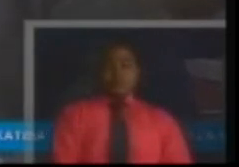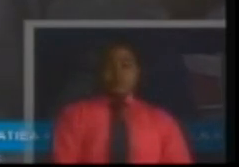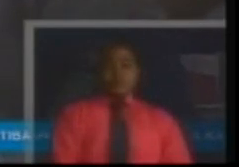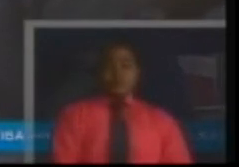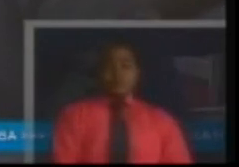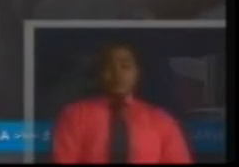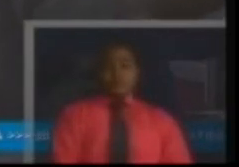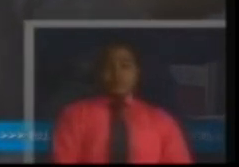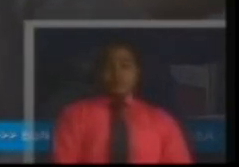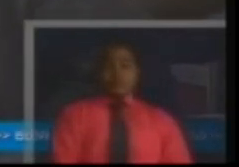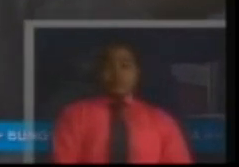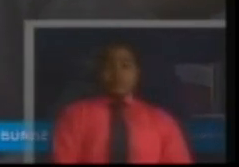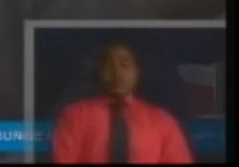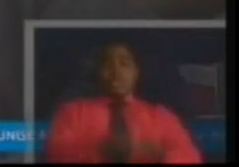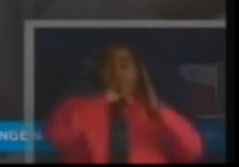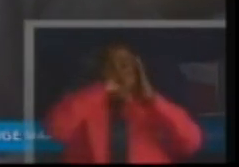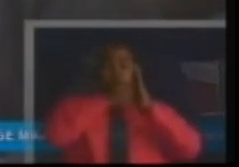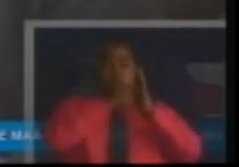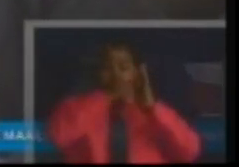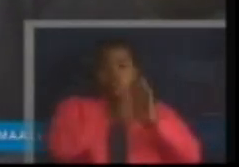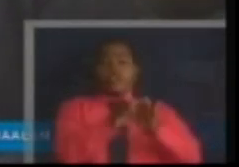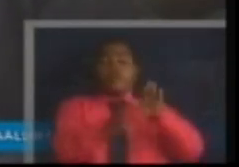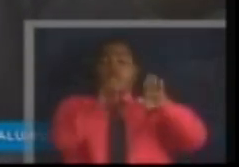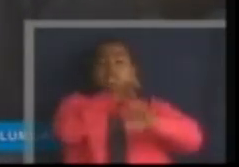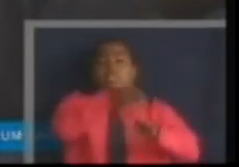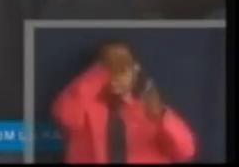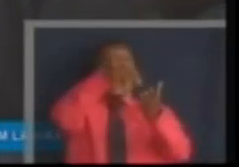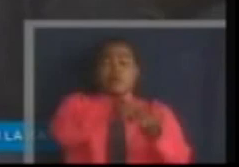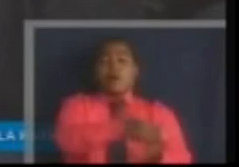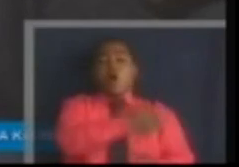Kanuni yetu ni kwamba mwenyekiti akisimama wengine mnakaa.